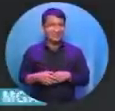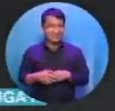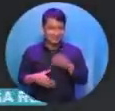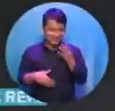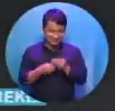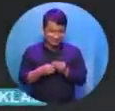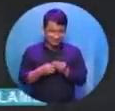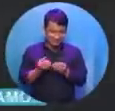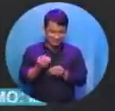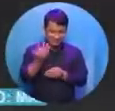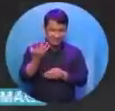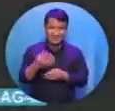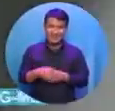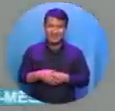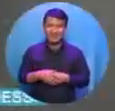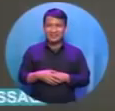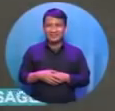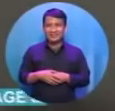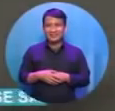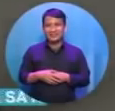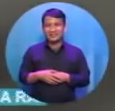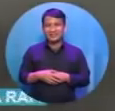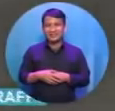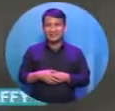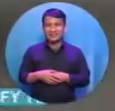ilan lahat sila, sir?